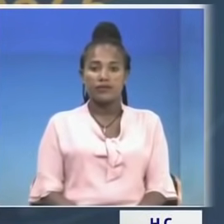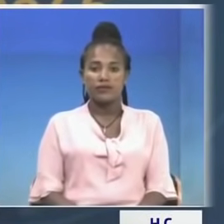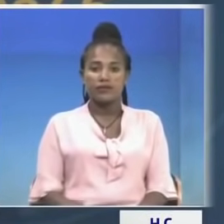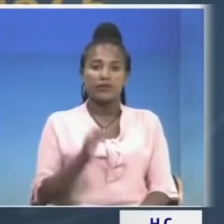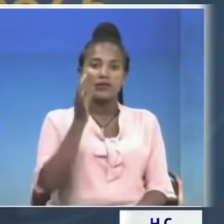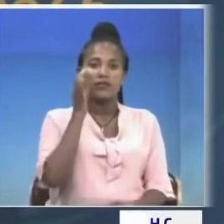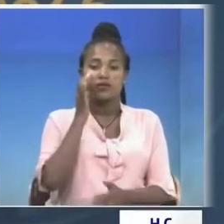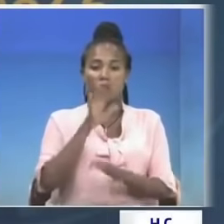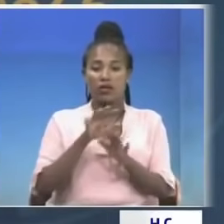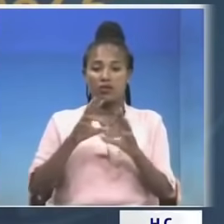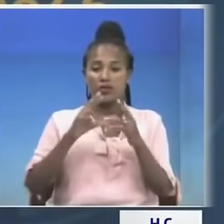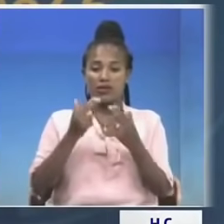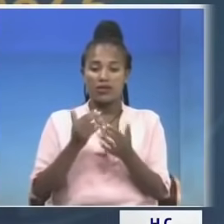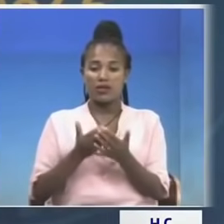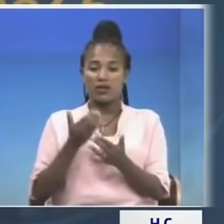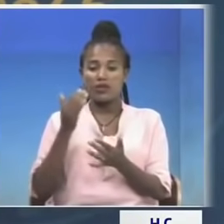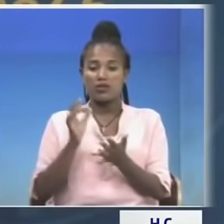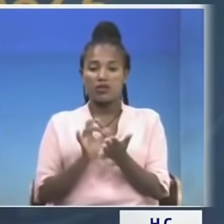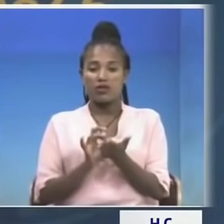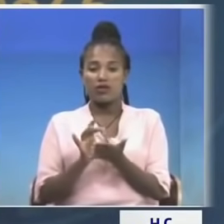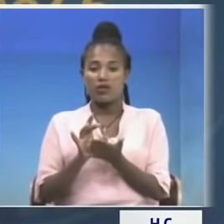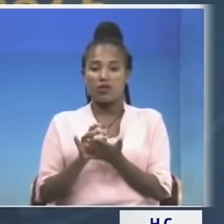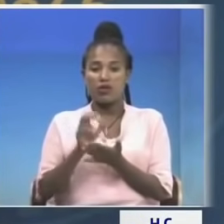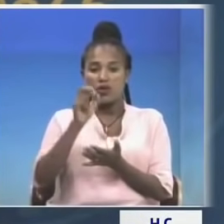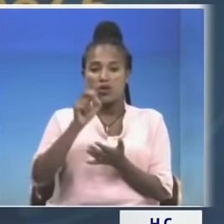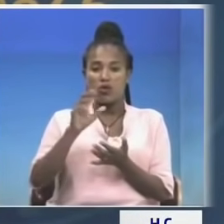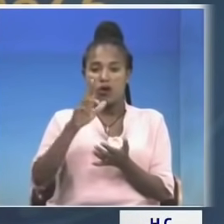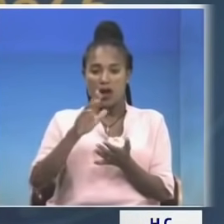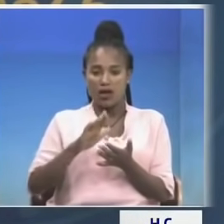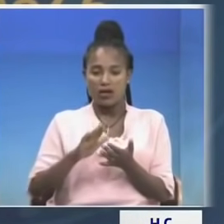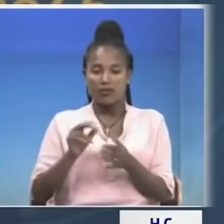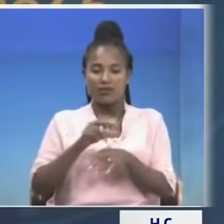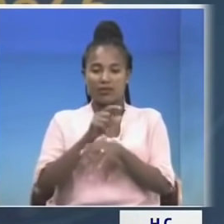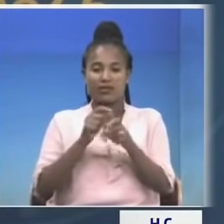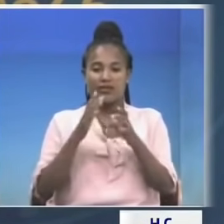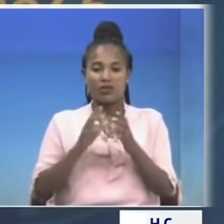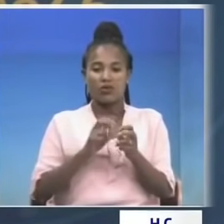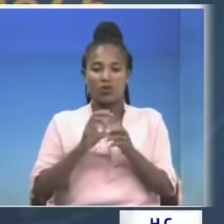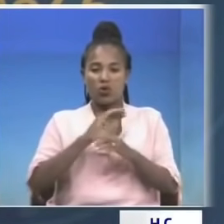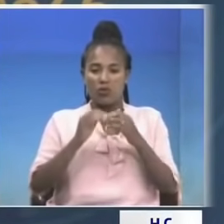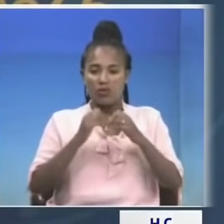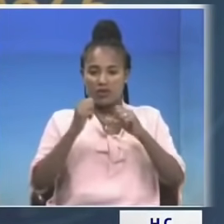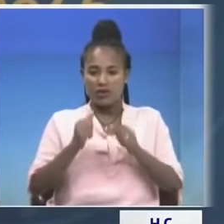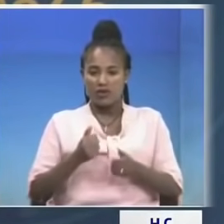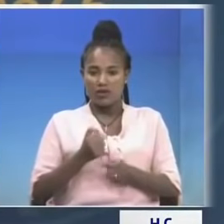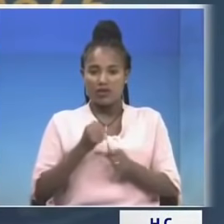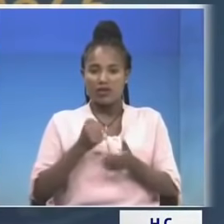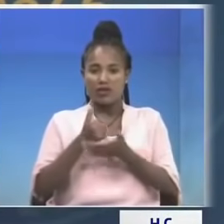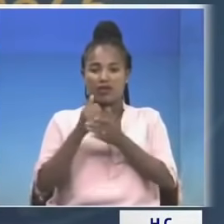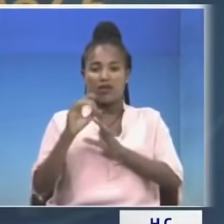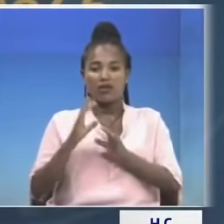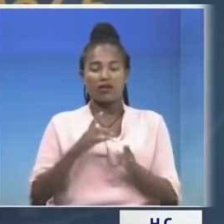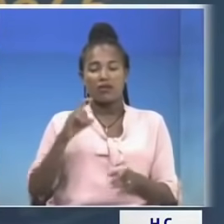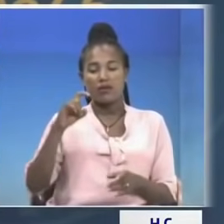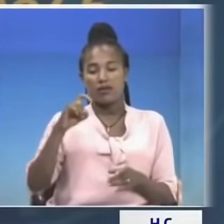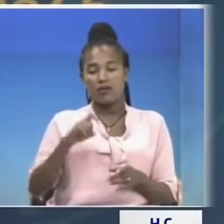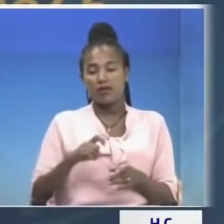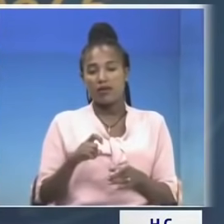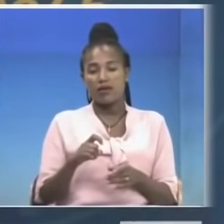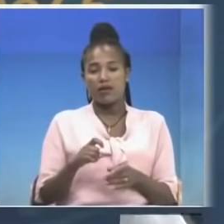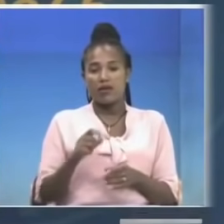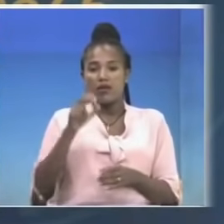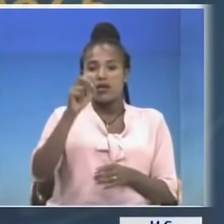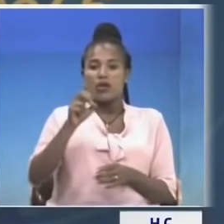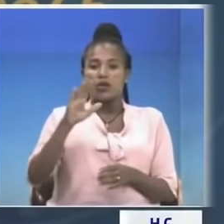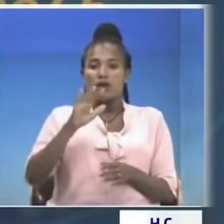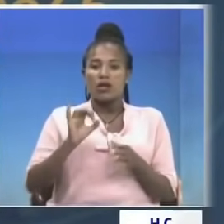በትህነግ ወራሪ ኃይል ከቤት ንብረታቸው ለተፈናቀሉ የዋግምራ ብሔረሰብ አስተዳደር ወገኖች ሁሉም የተቻለው ድጋፍ ሊያደርግላቸው እንደሚገባ የዋግ